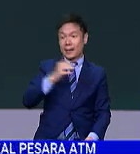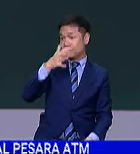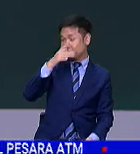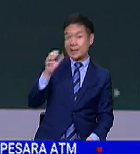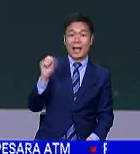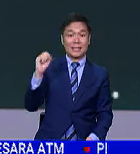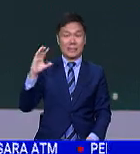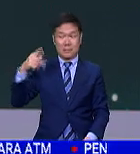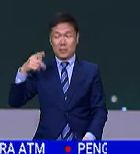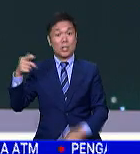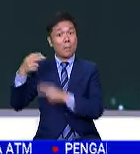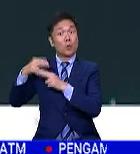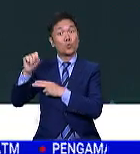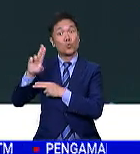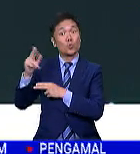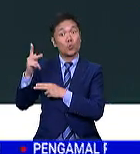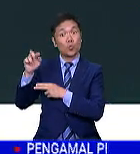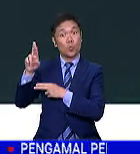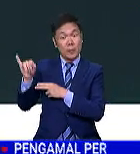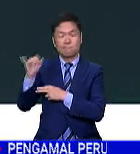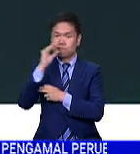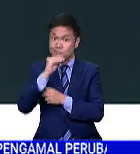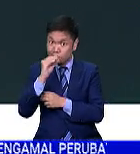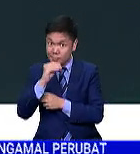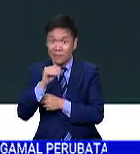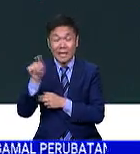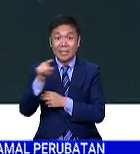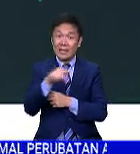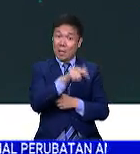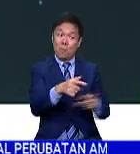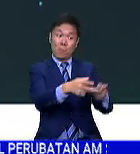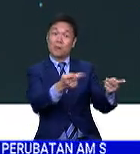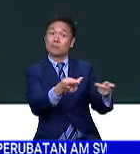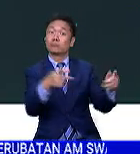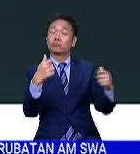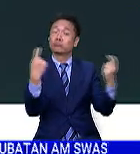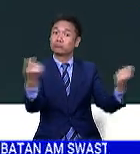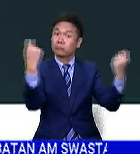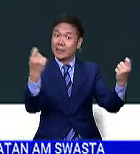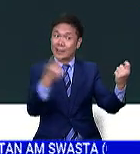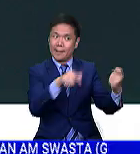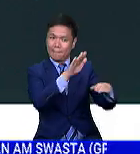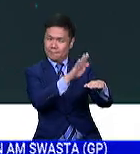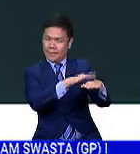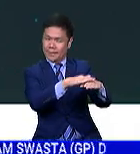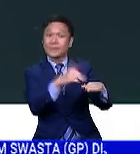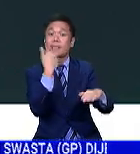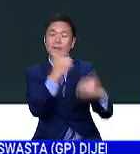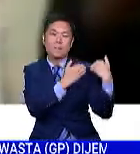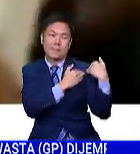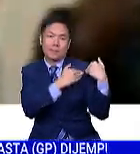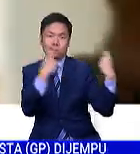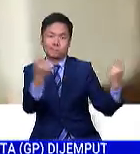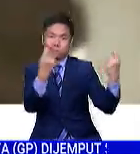SCP Mohamad Sukri Kaman dalam kenyataan menyebut penganjur program berkenaan juga akan dipanggil siasatan